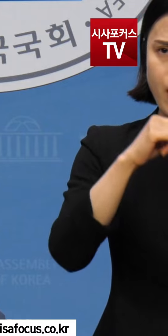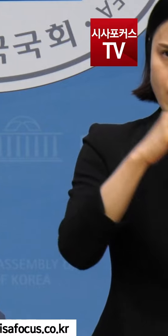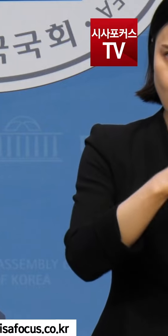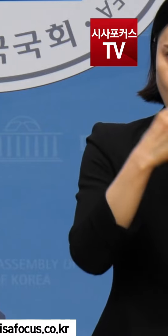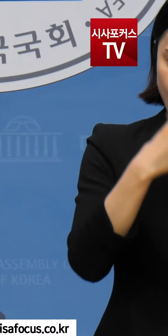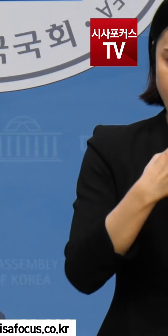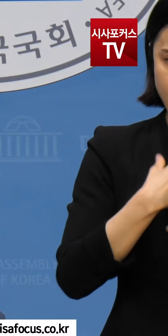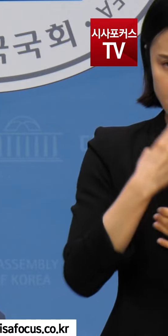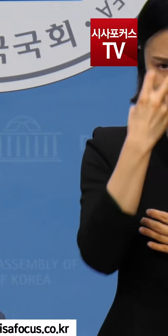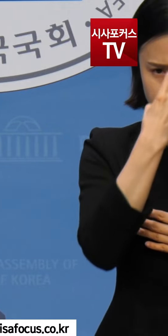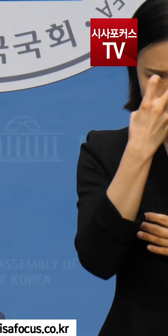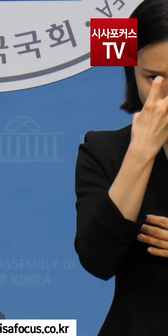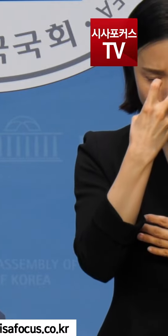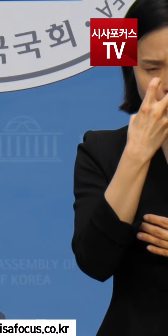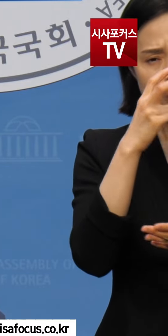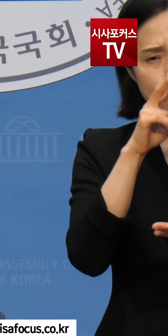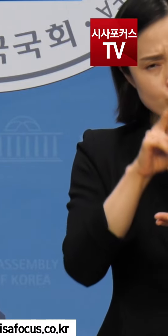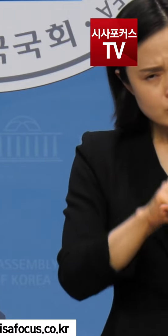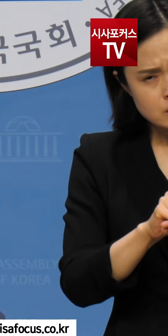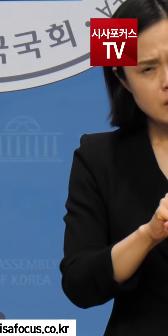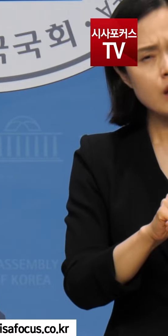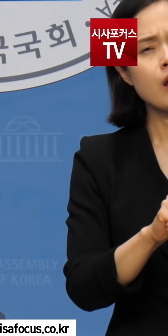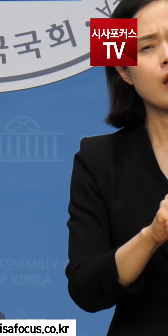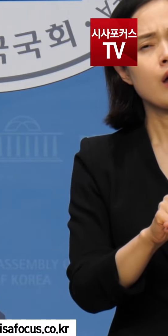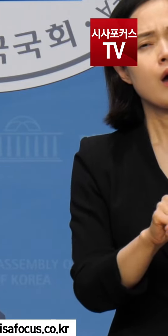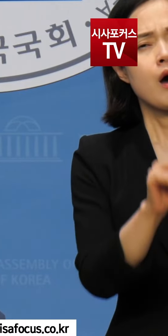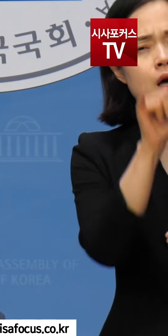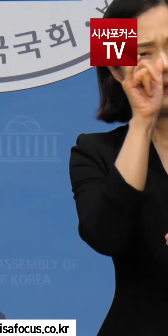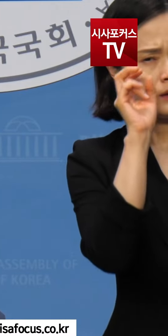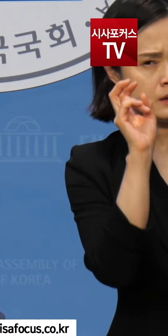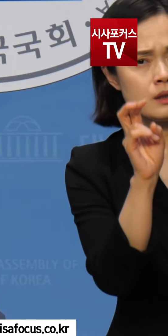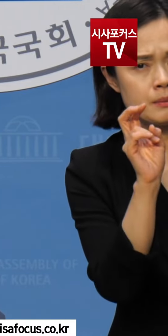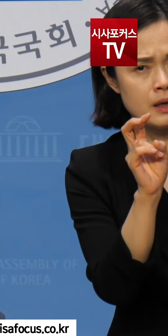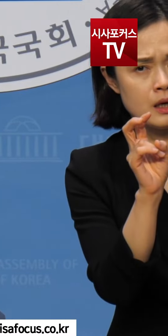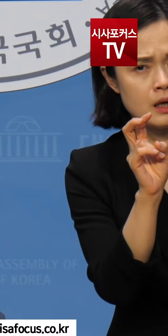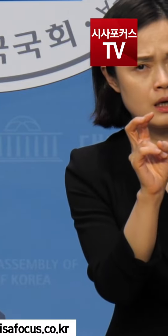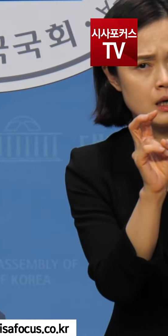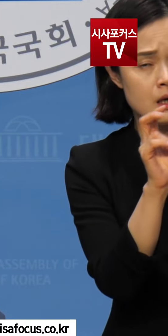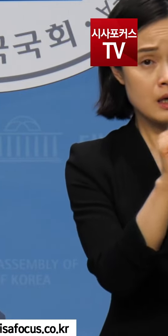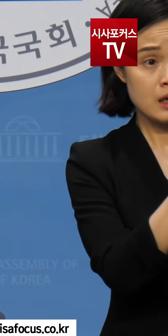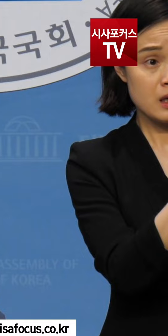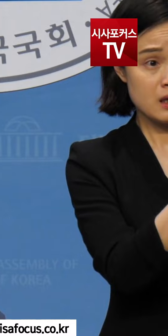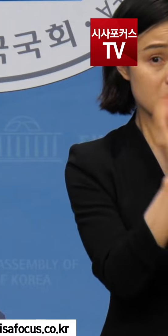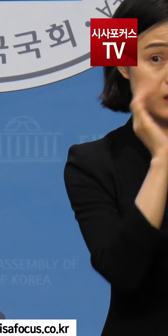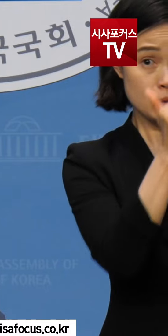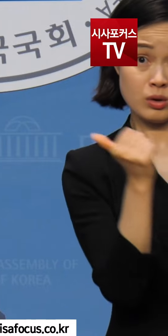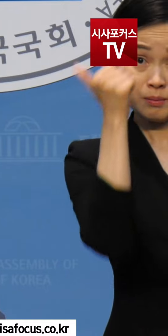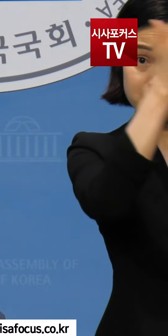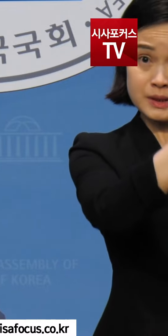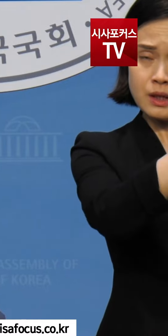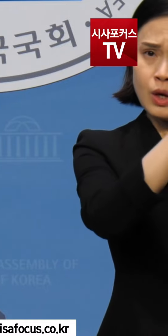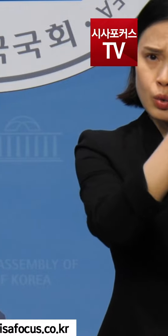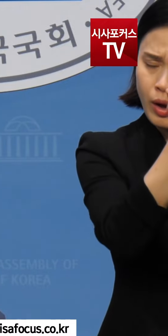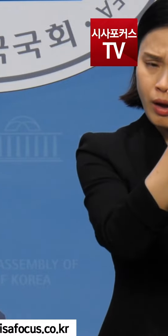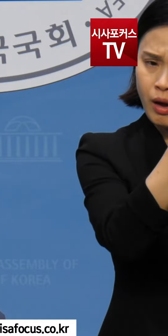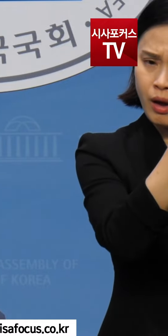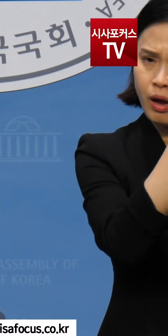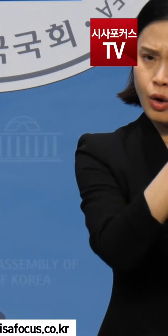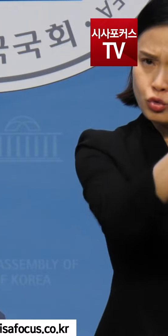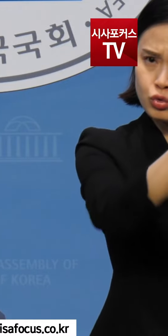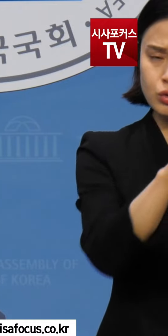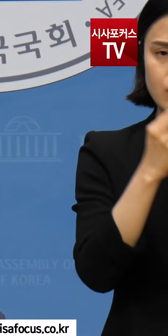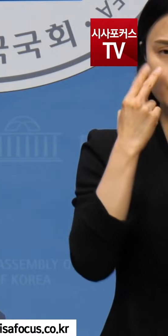것으로 보인다는 점입니다. 그가 재임하게 되면 자국 우선 실리